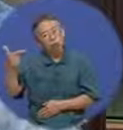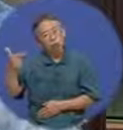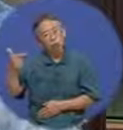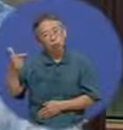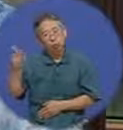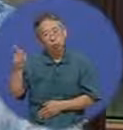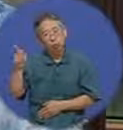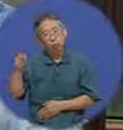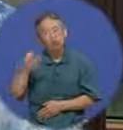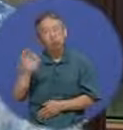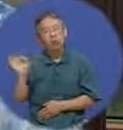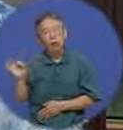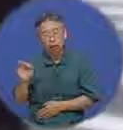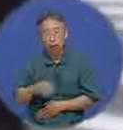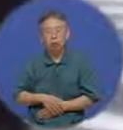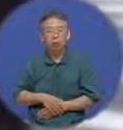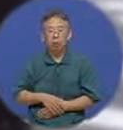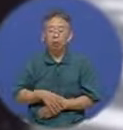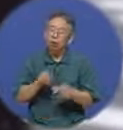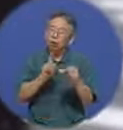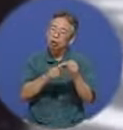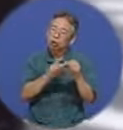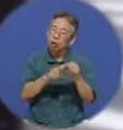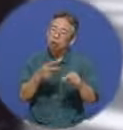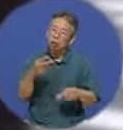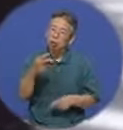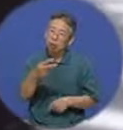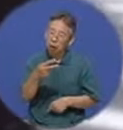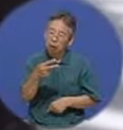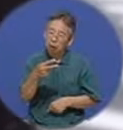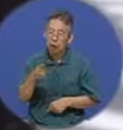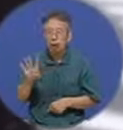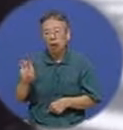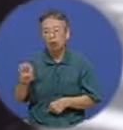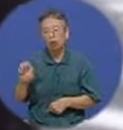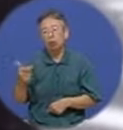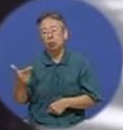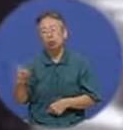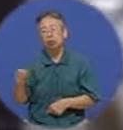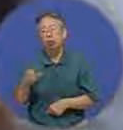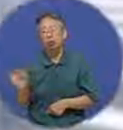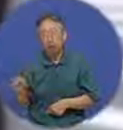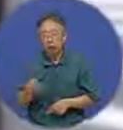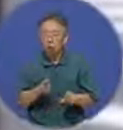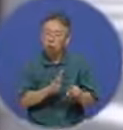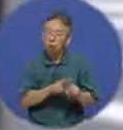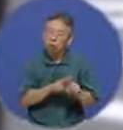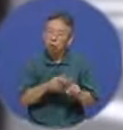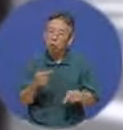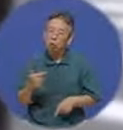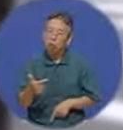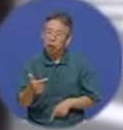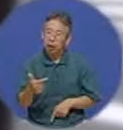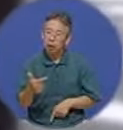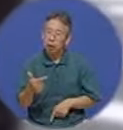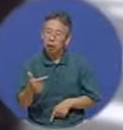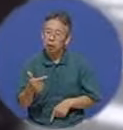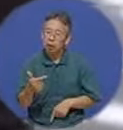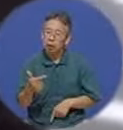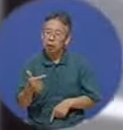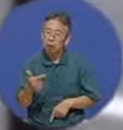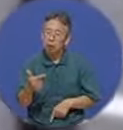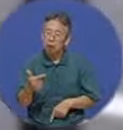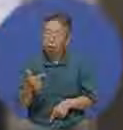96%、 ほとんどですね。 それから中学校2年生でもね 46% で、小学校の6年生ぐらい、はい、まあ一